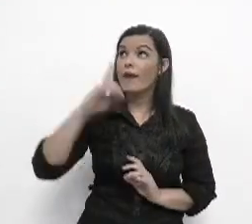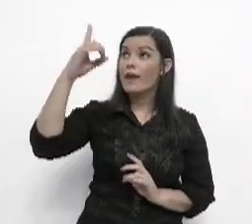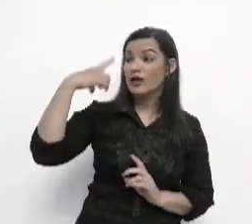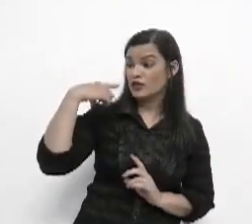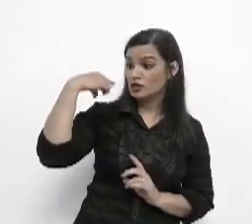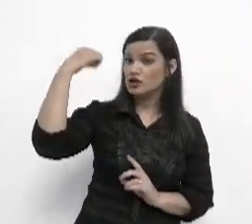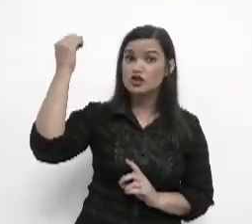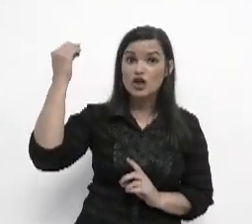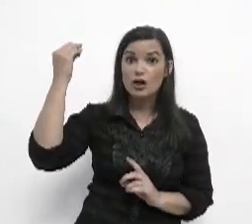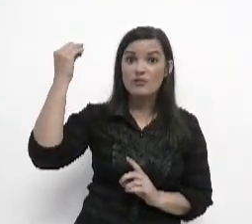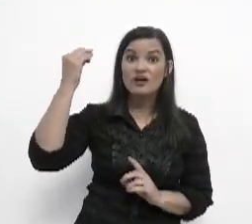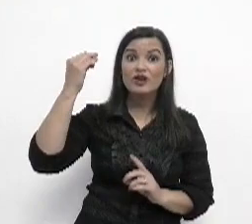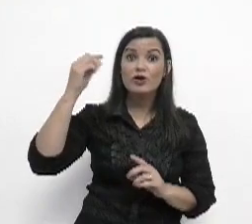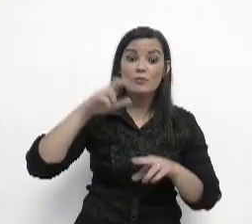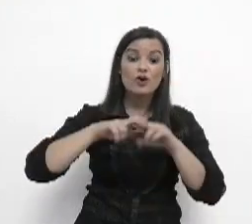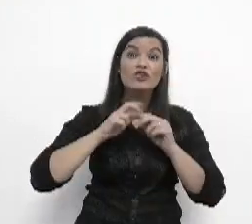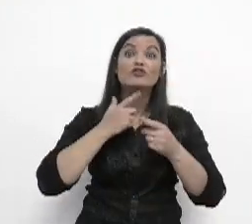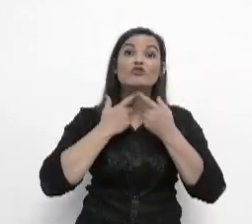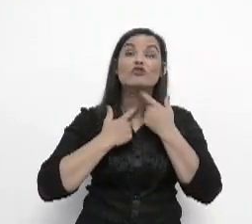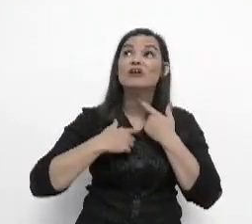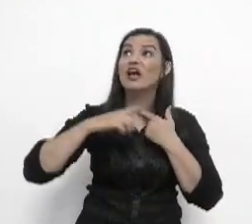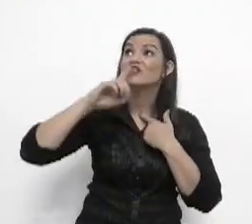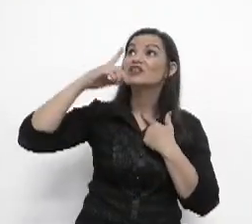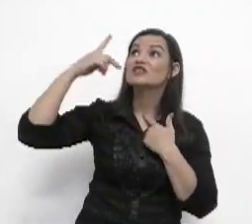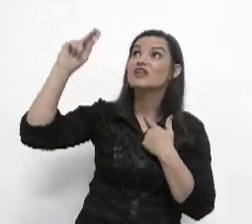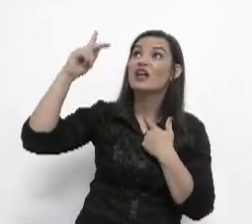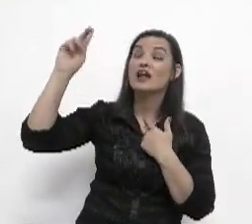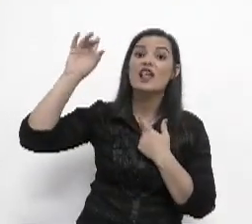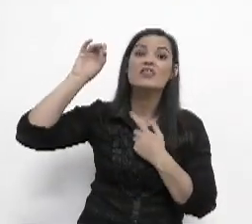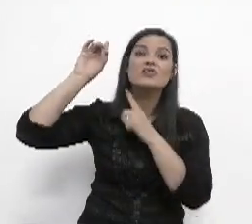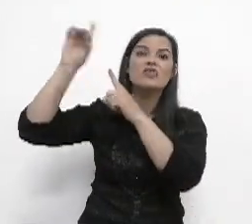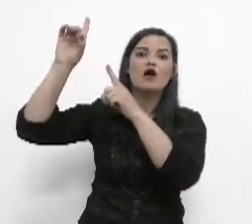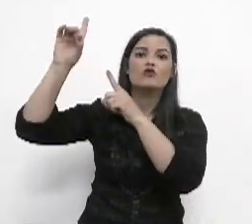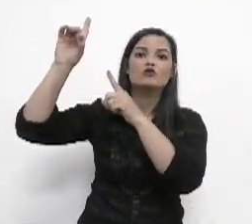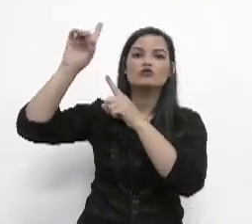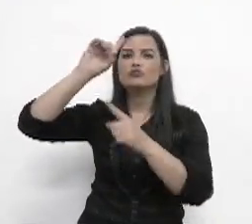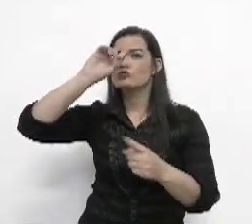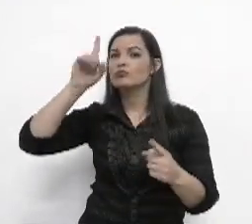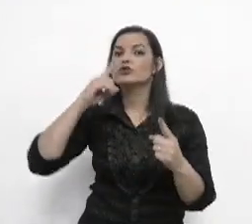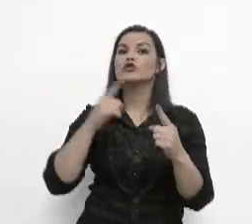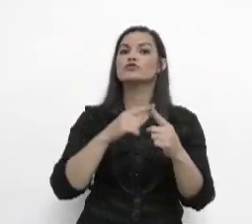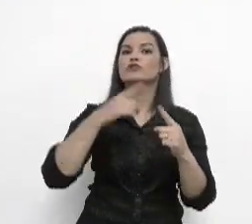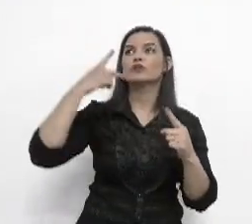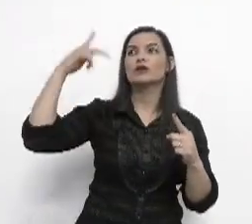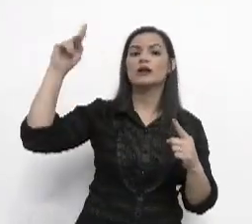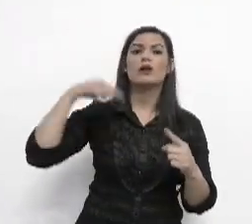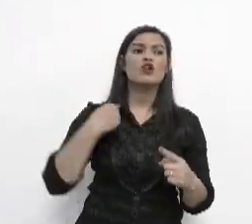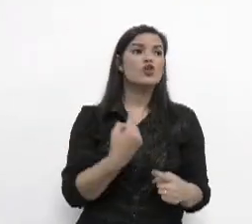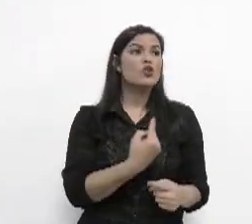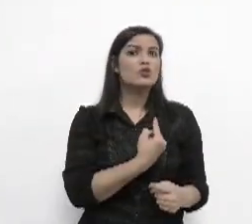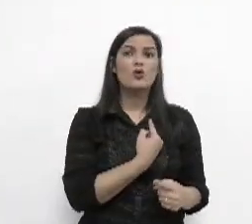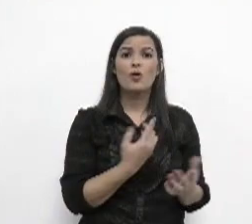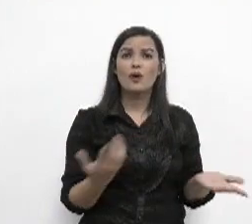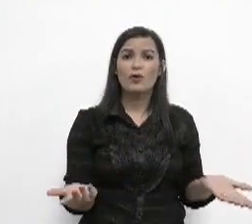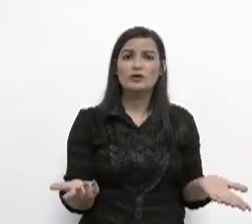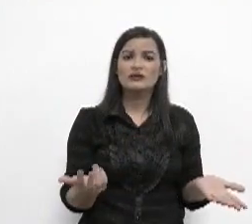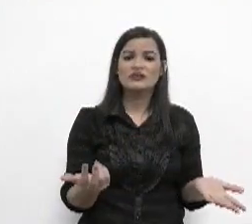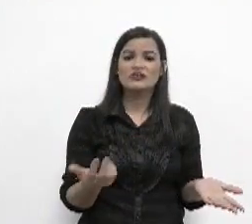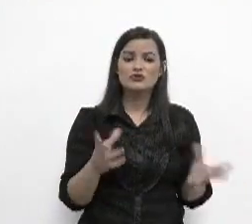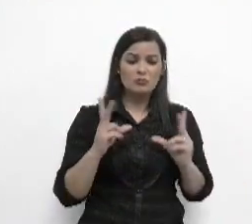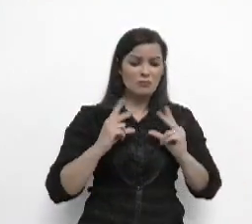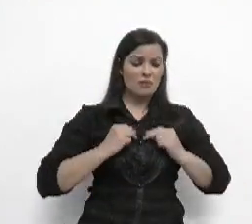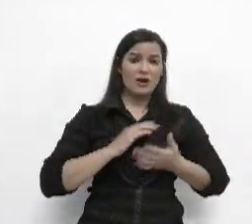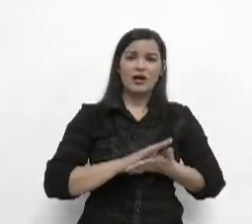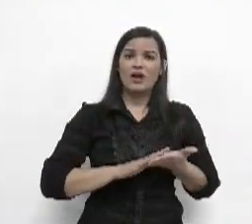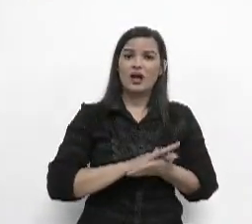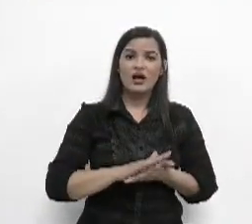de acordo com o propósito de Deus. 우리는 자격이 없던 사람이었습니다. Nós não tínhamos condição nenhuma de sermos 우리는 esse 갖추어진 instrumento. 그런